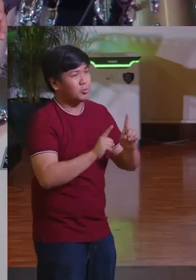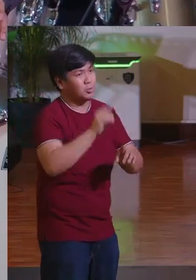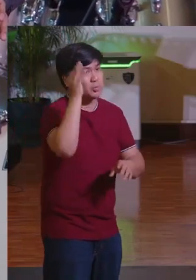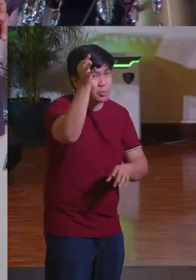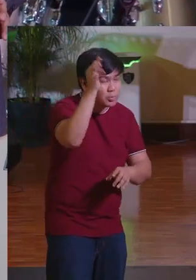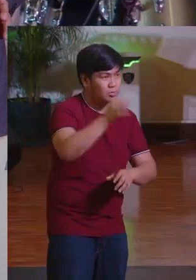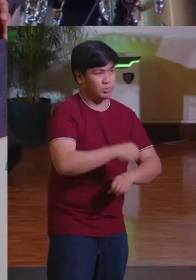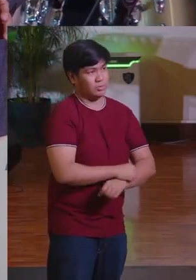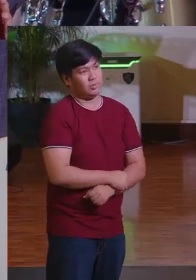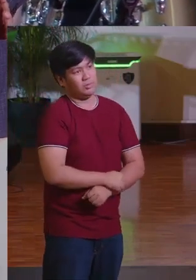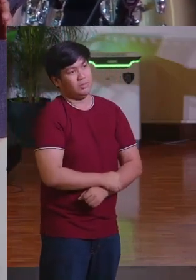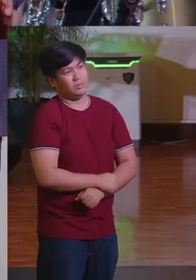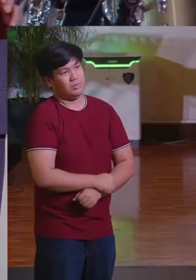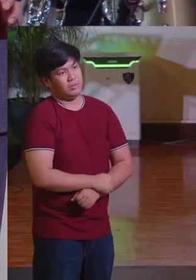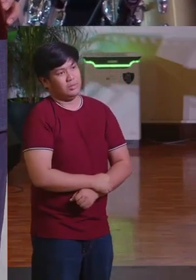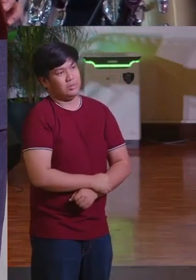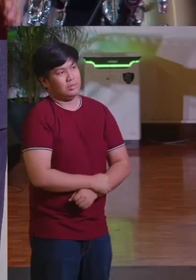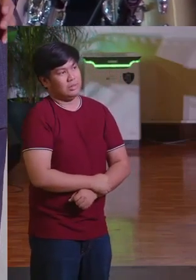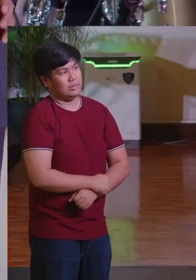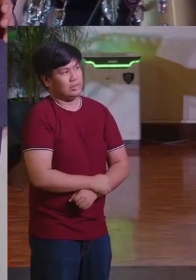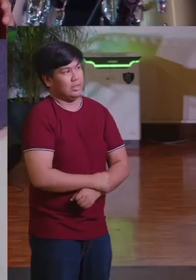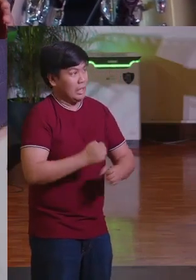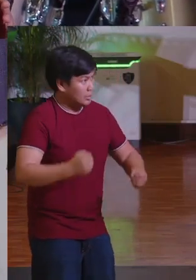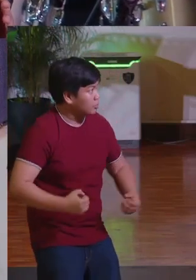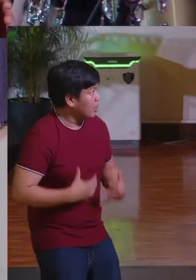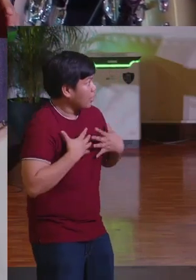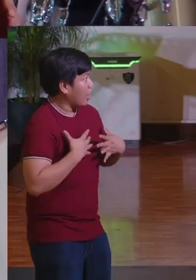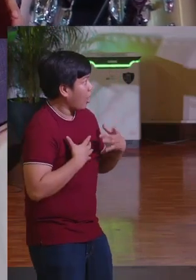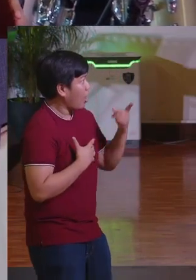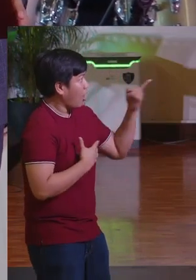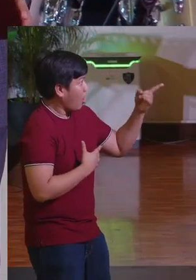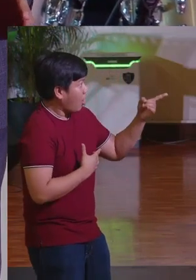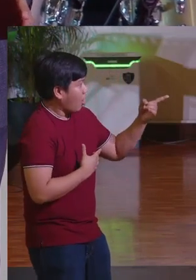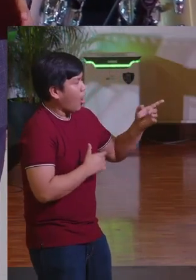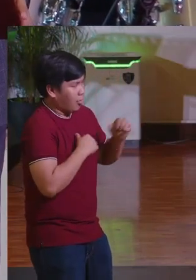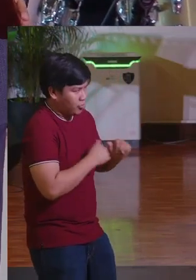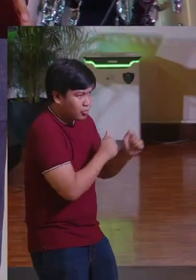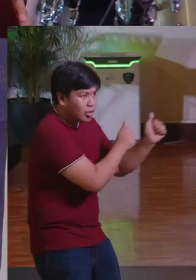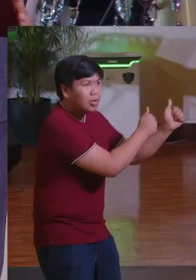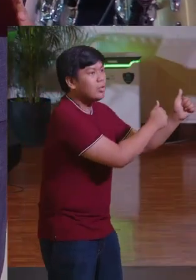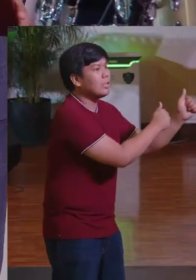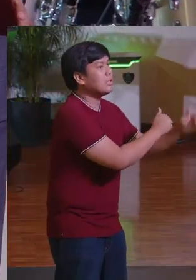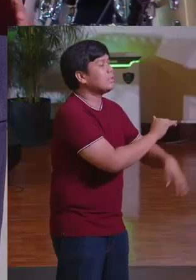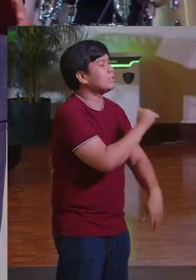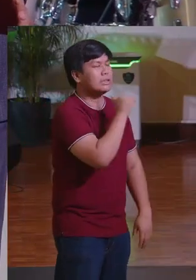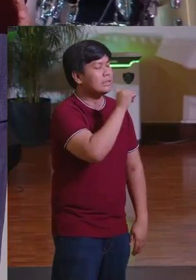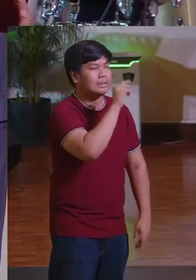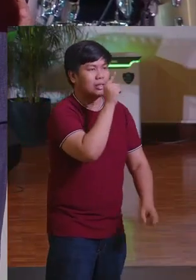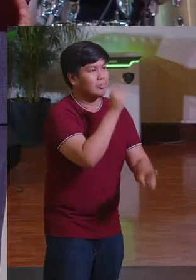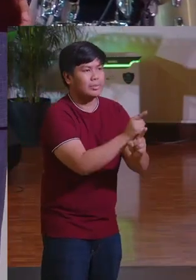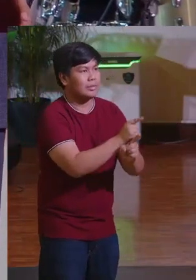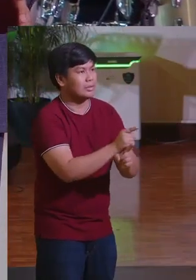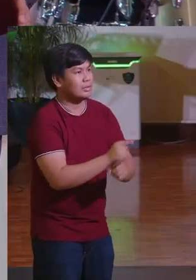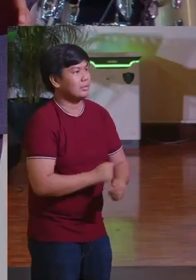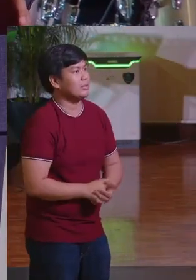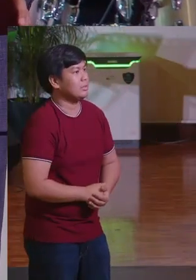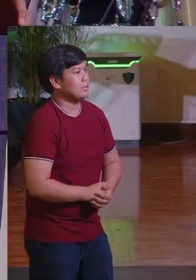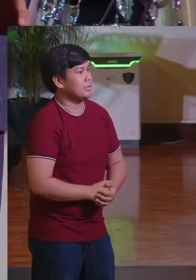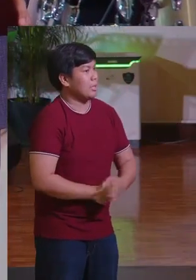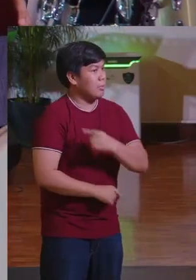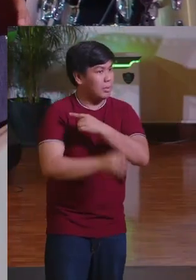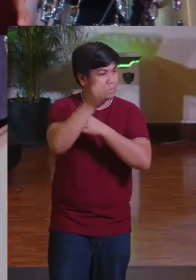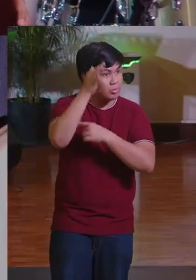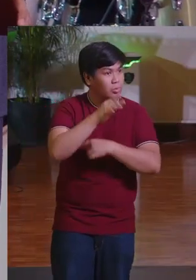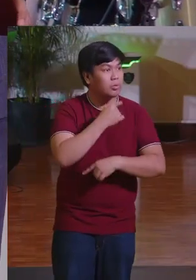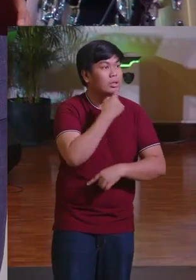sounds very inspiring. Susundin ko yan. But please do not listen to what I'm saying. Don't even believe what I